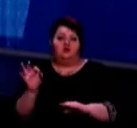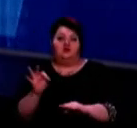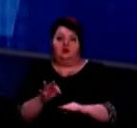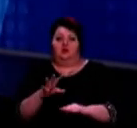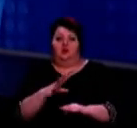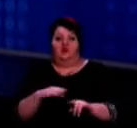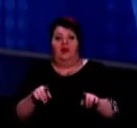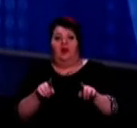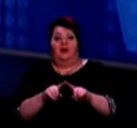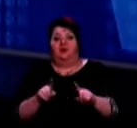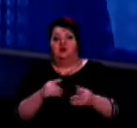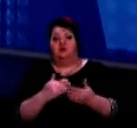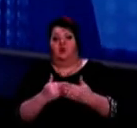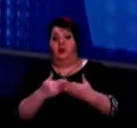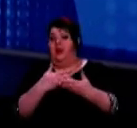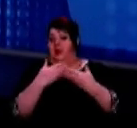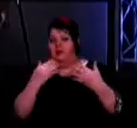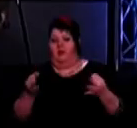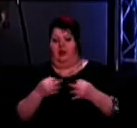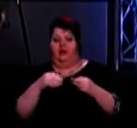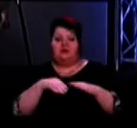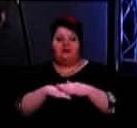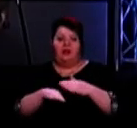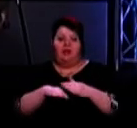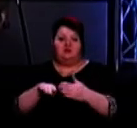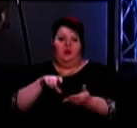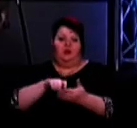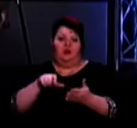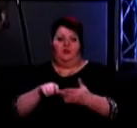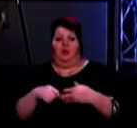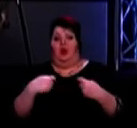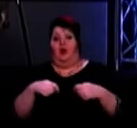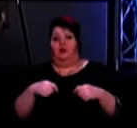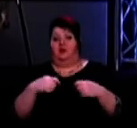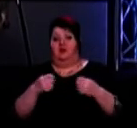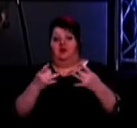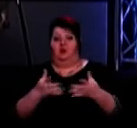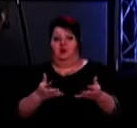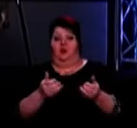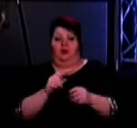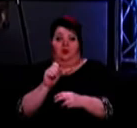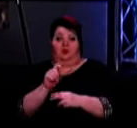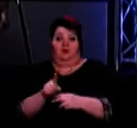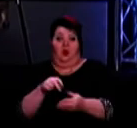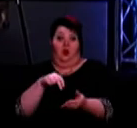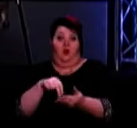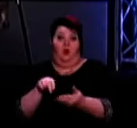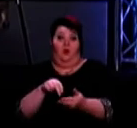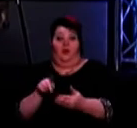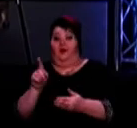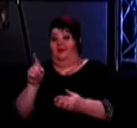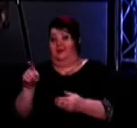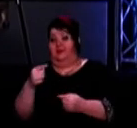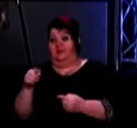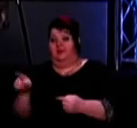що, наприклад, немає ніяких складських приміщень, продавець просто прийняв замовлення, купив в іншій